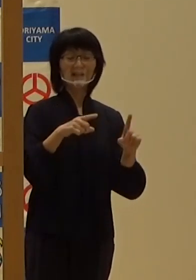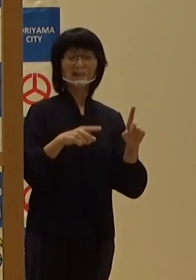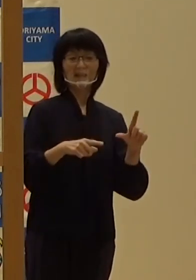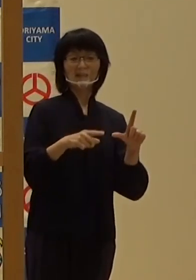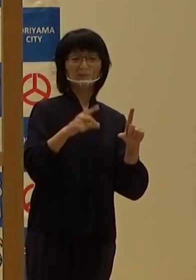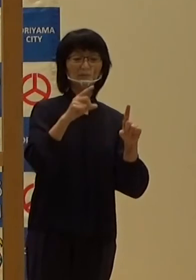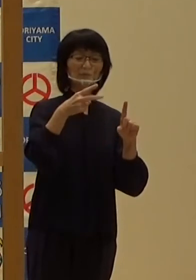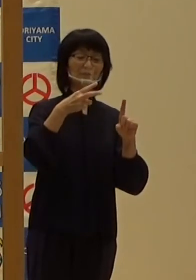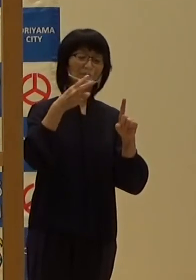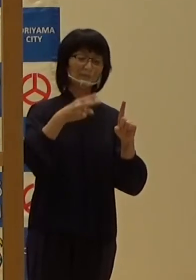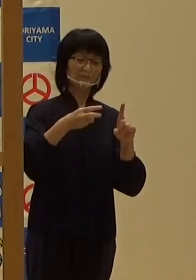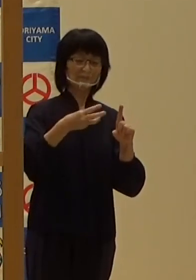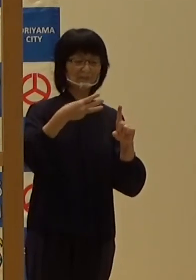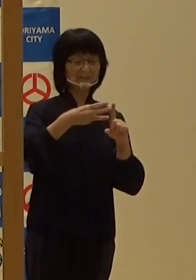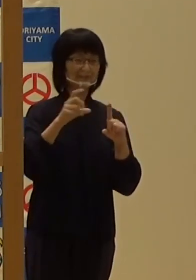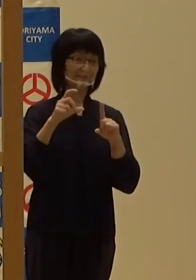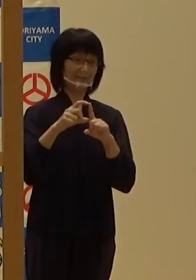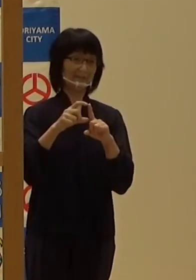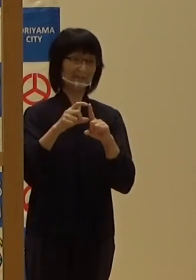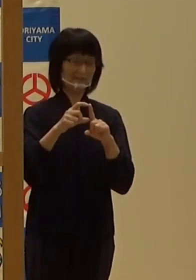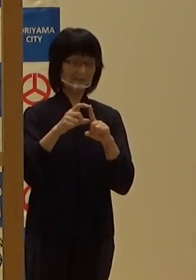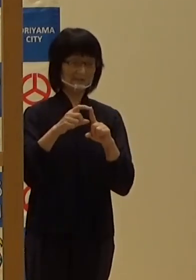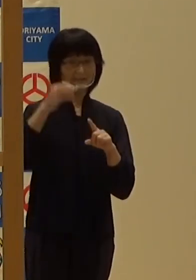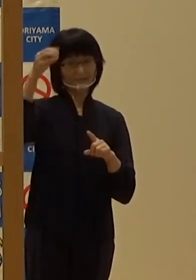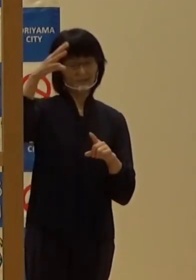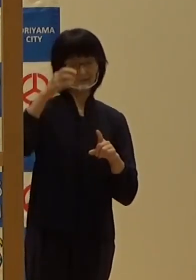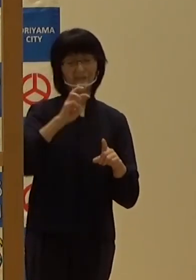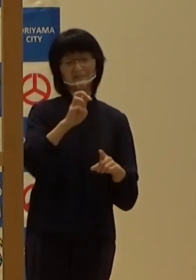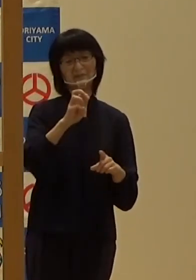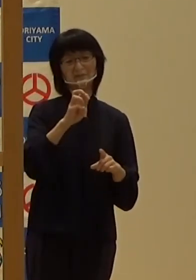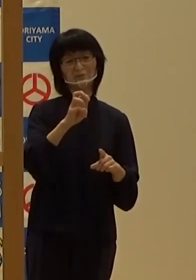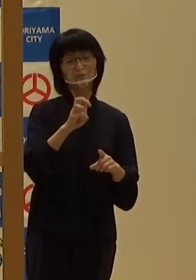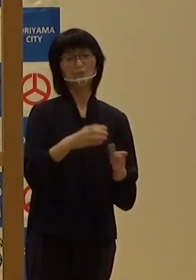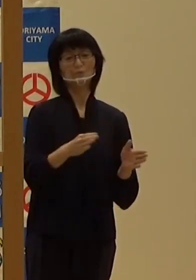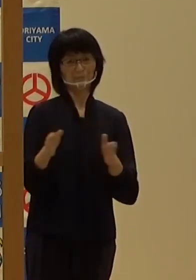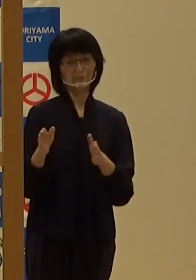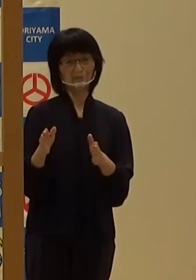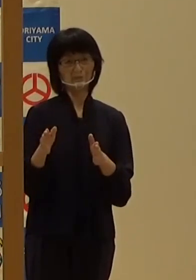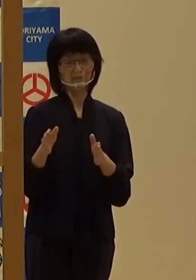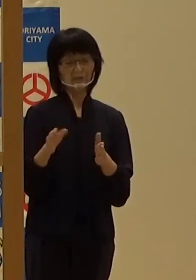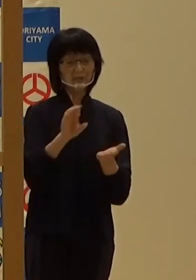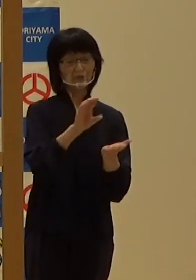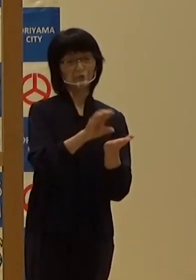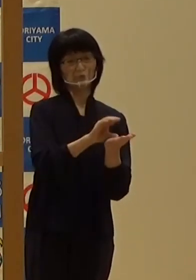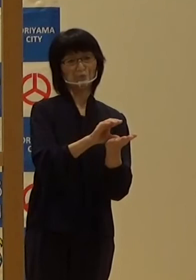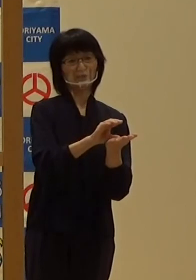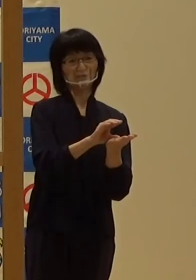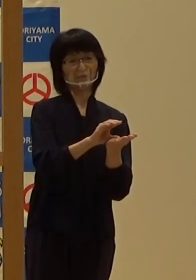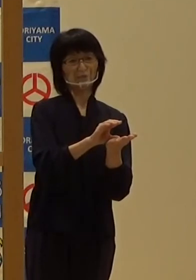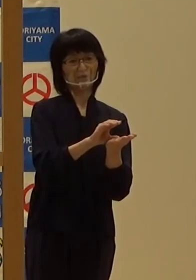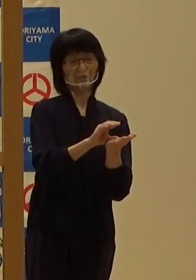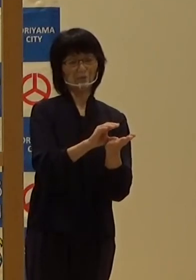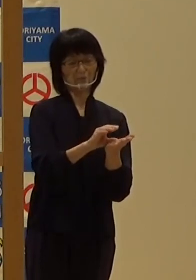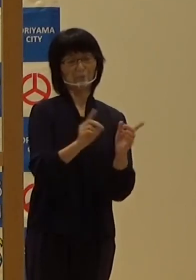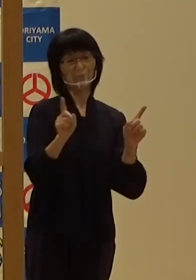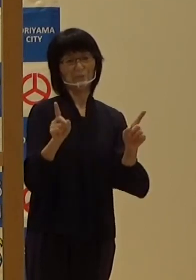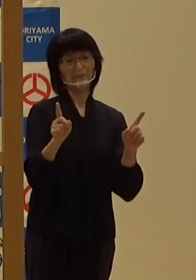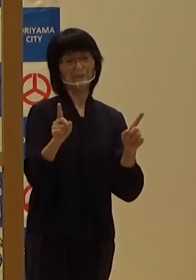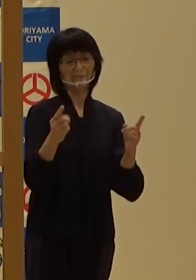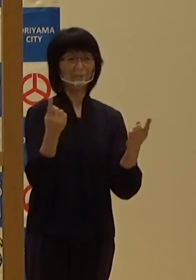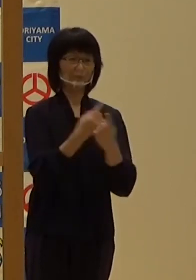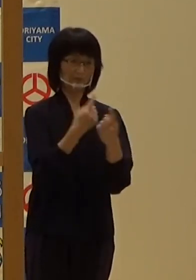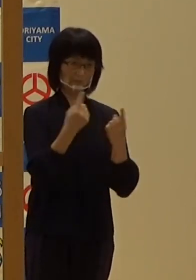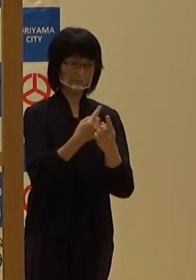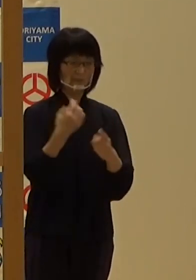とかそういうものを整備すると、それから駐車場のゲートですね、ゲートの補修、それから委託料